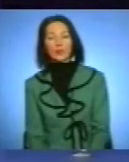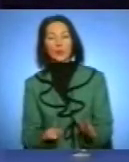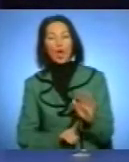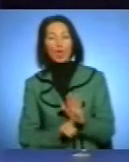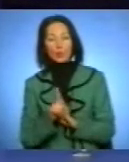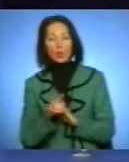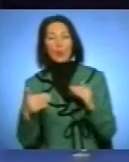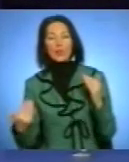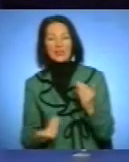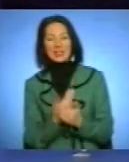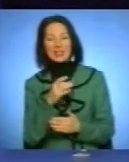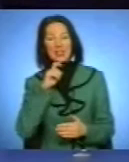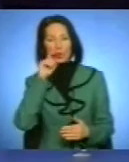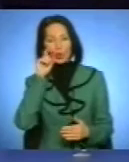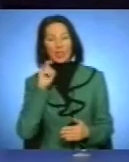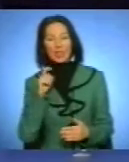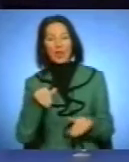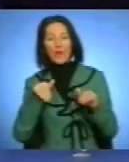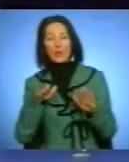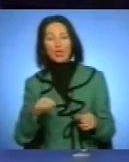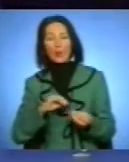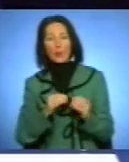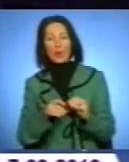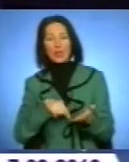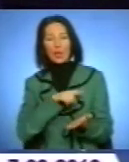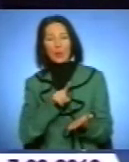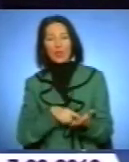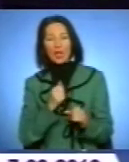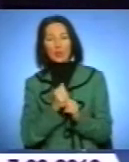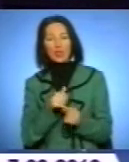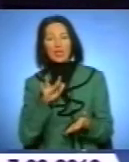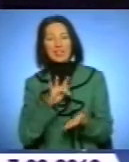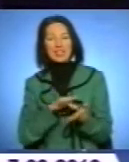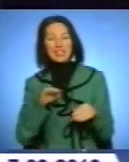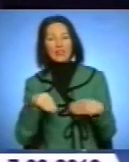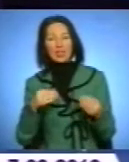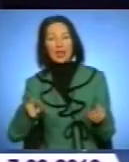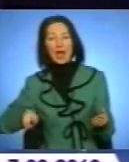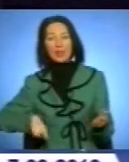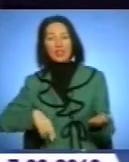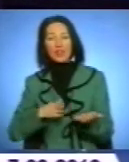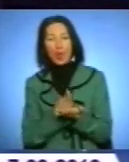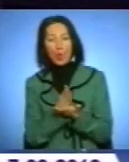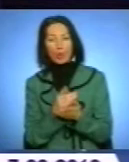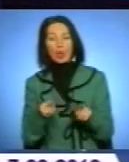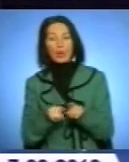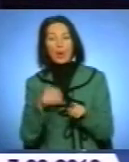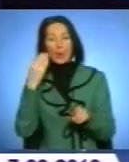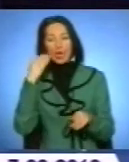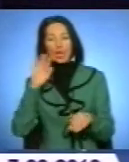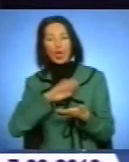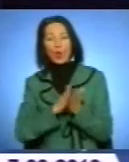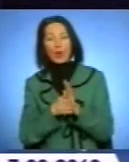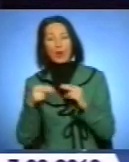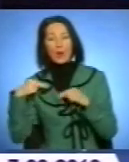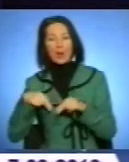Почнемо із вістей з України. Вирішити проблемні питання в роботі центрів надання адміністративних послуг та поліпшити умови праці